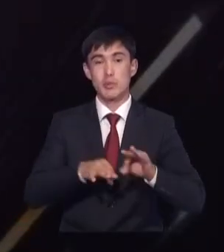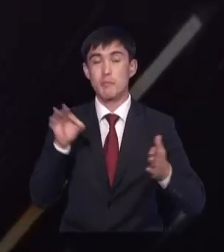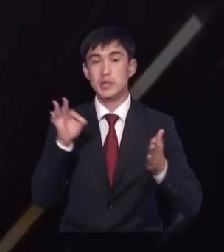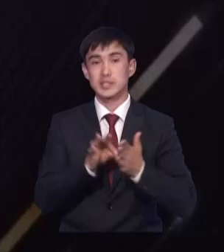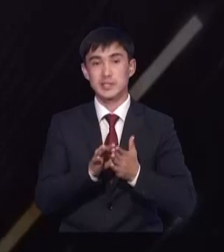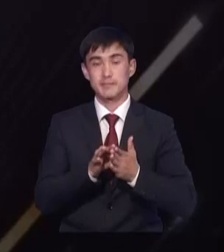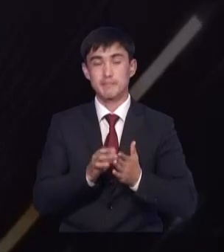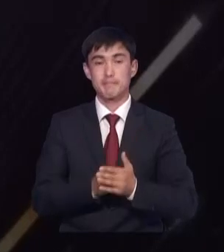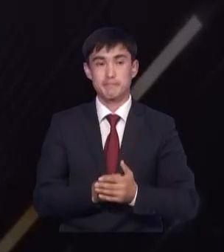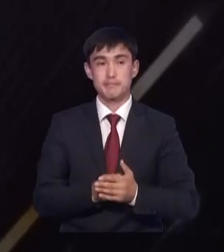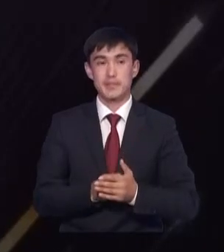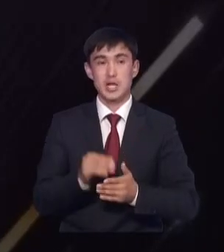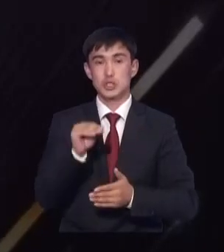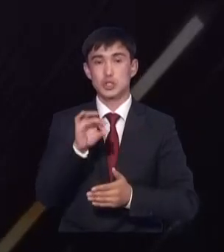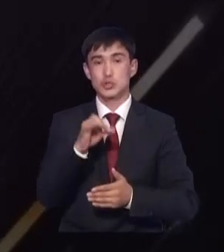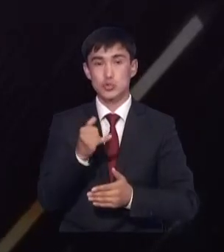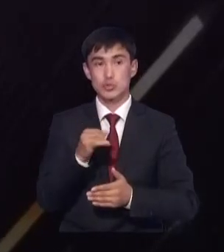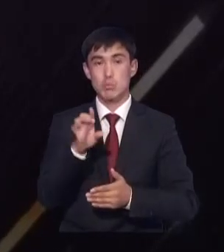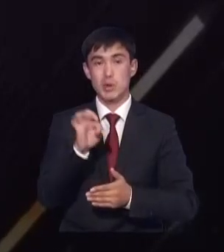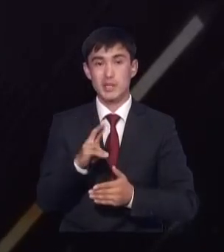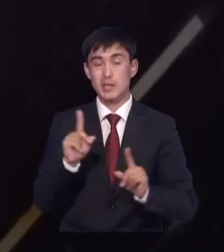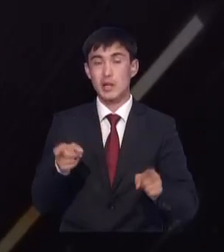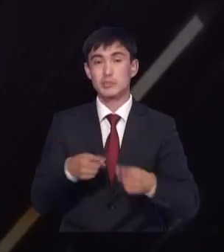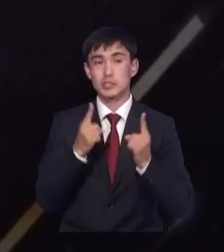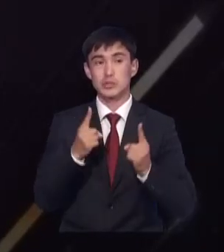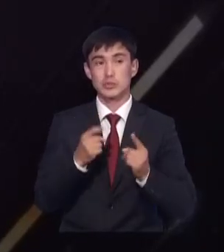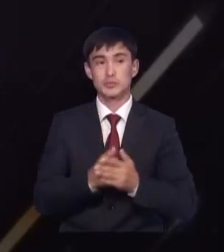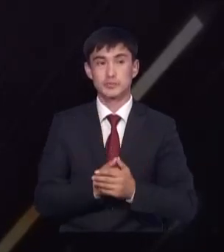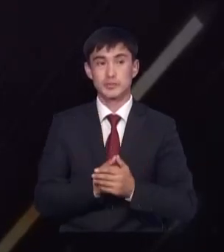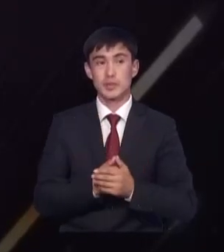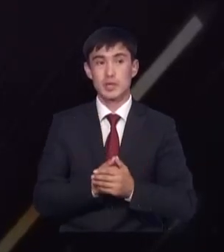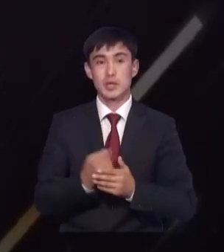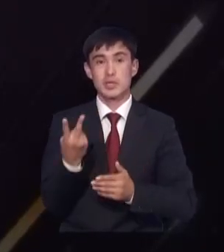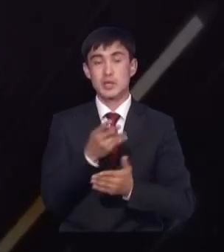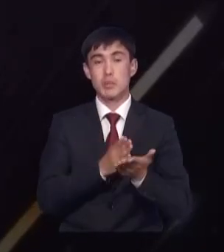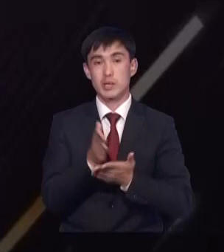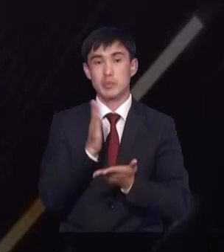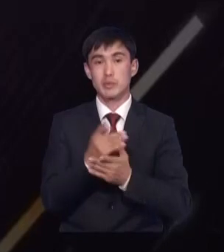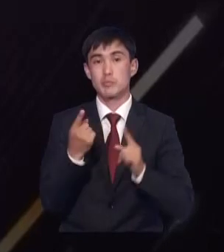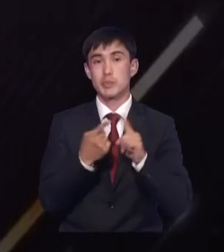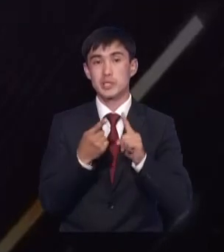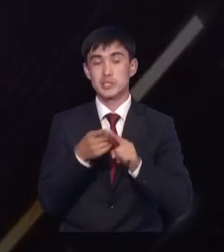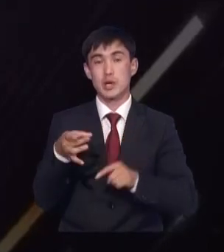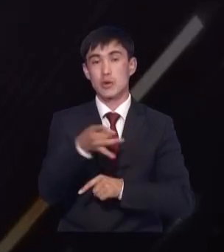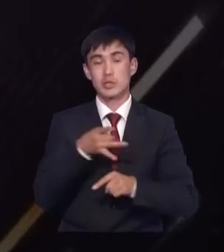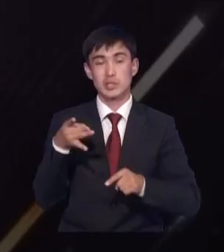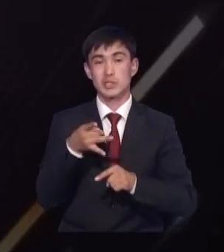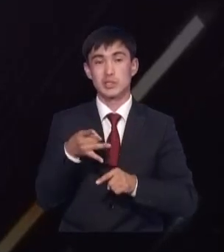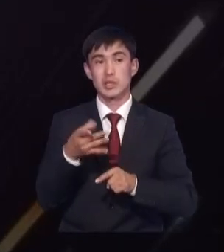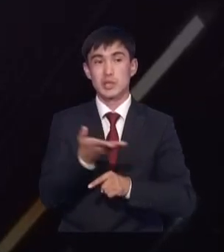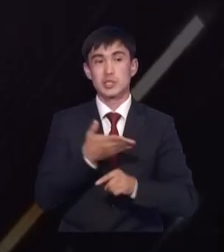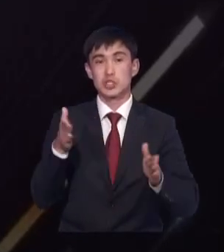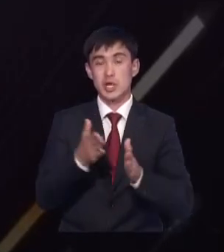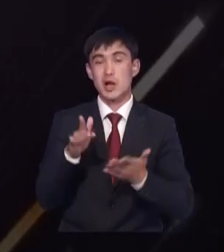мақсаты ол Жетісудың брендін қалыптастыру. Демек жобамның ішінде екі бағыт бар. Оның біріншісі аудандарды, біздің